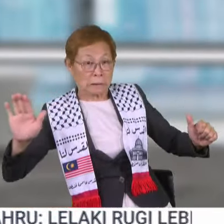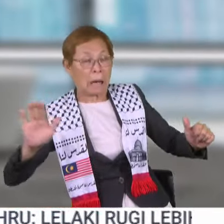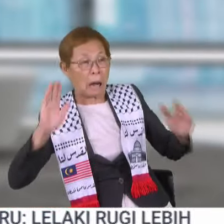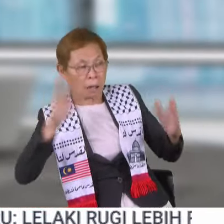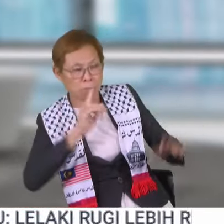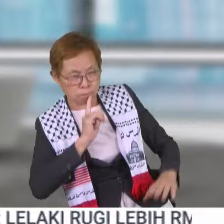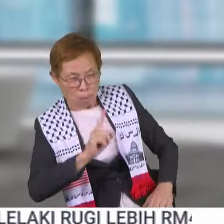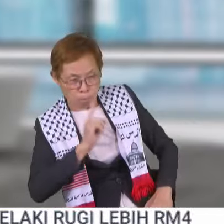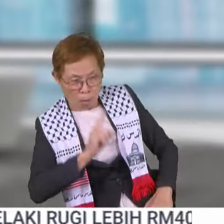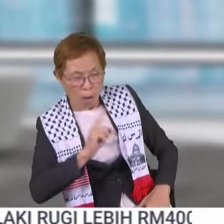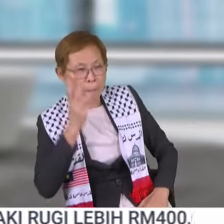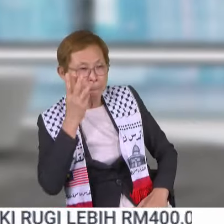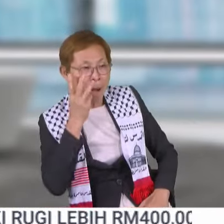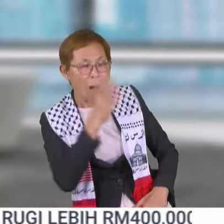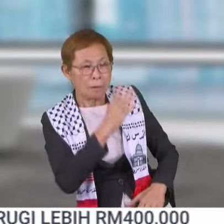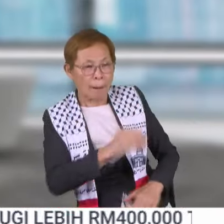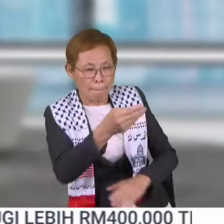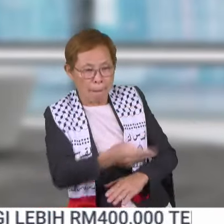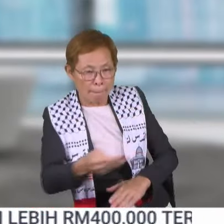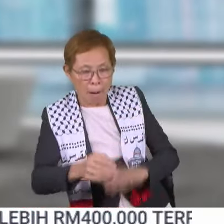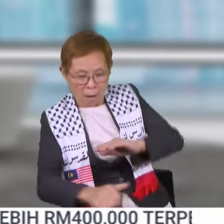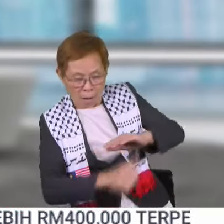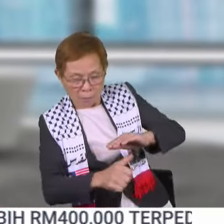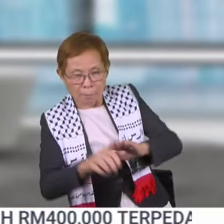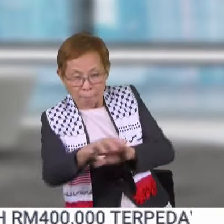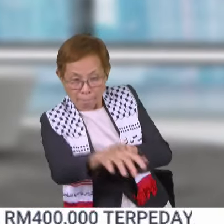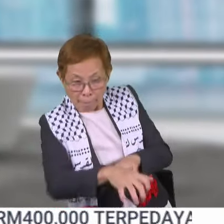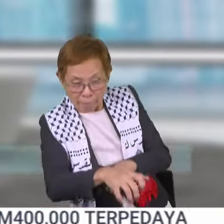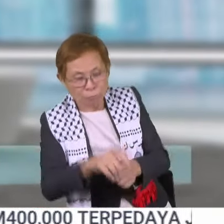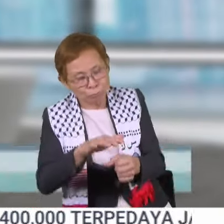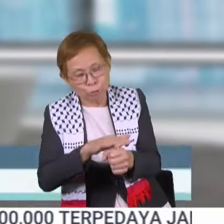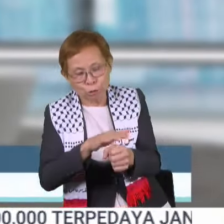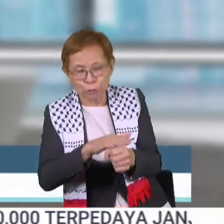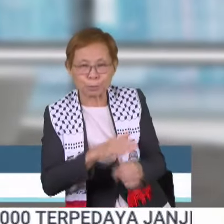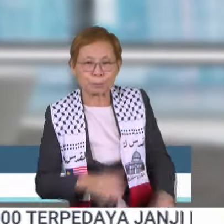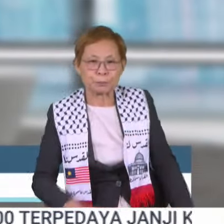memastikan bekalan beras serta barangan berasaskan pertanian